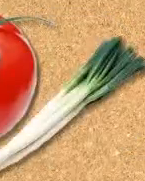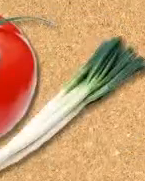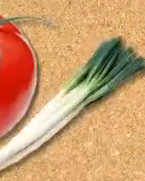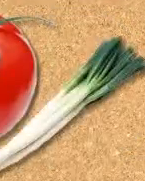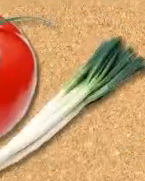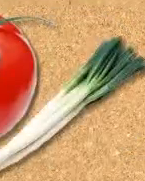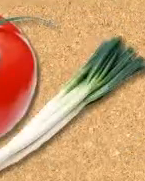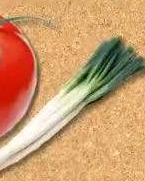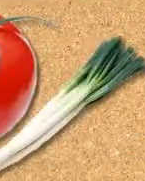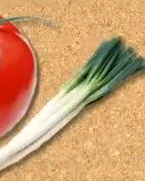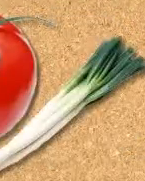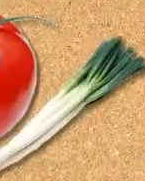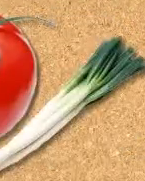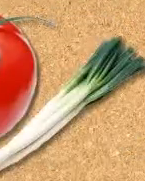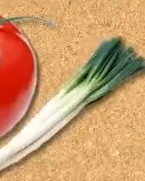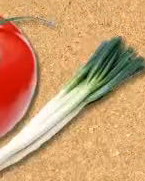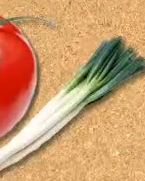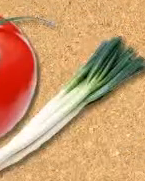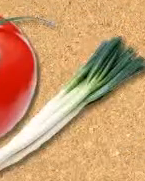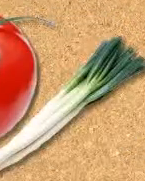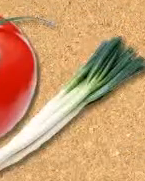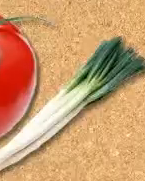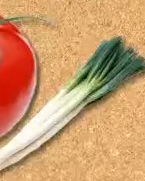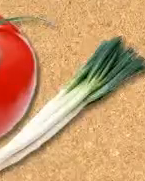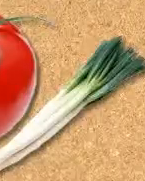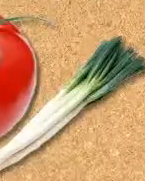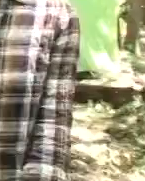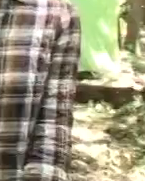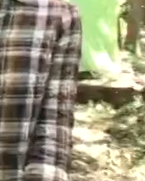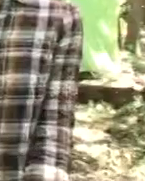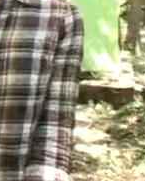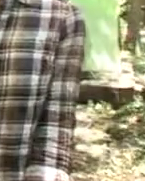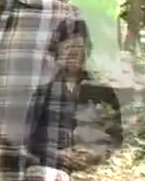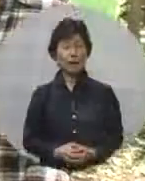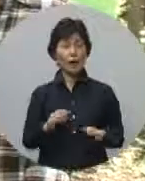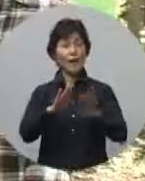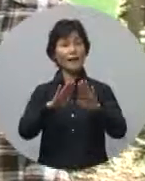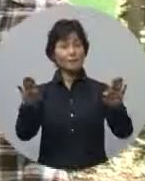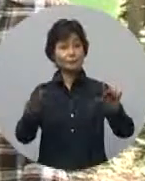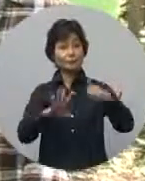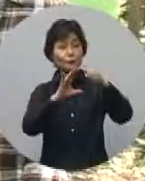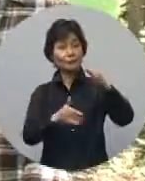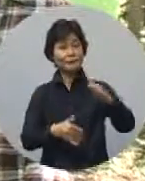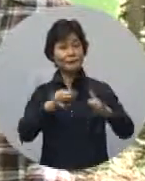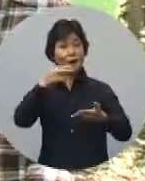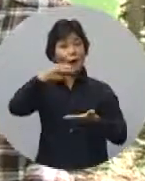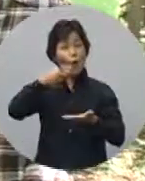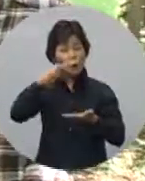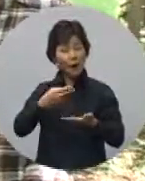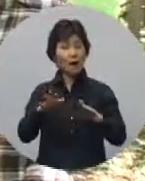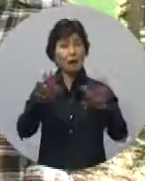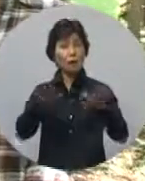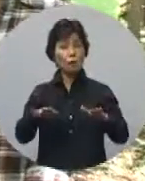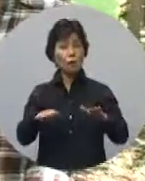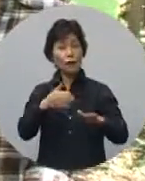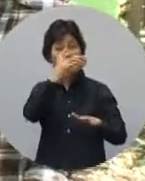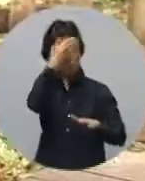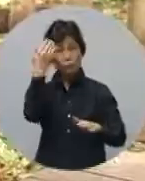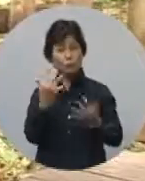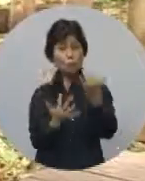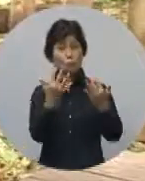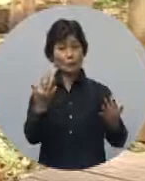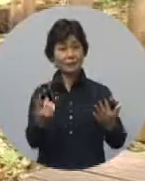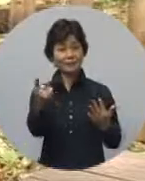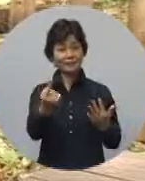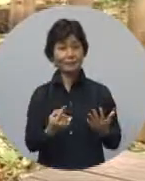地産食材で簡単クッキング、藤沢ご飯。 始まりました藤沢ご飯。今回は少年の森にや